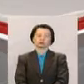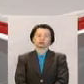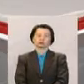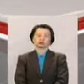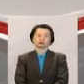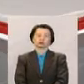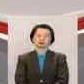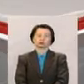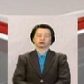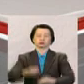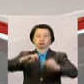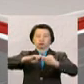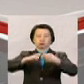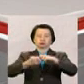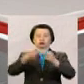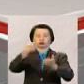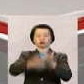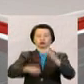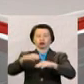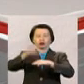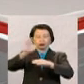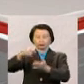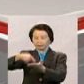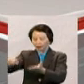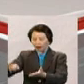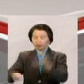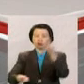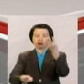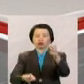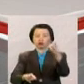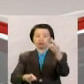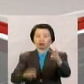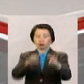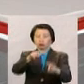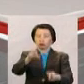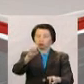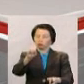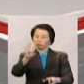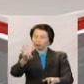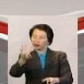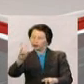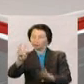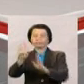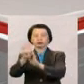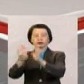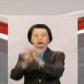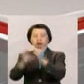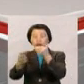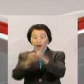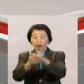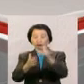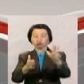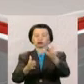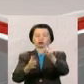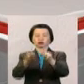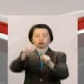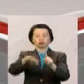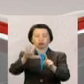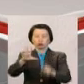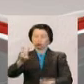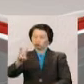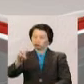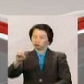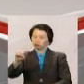Dan ini pula mengenai masalah cukai lebihan bayar sebanyak 16.046 bilion ringgit sehingga 31 Mei